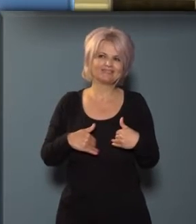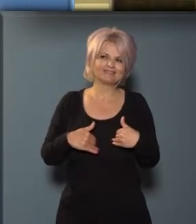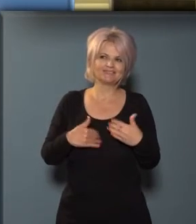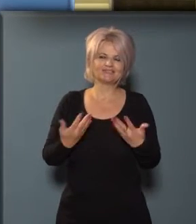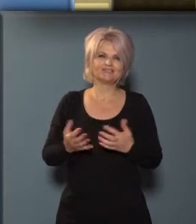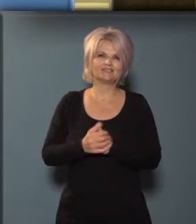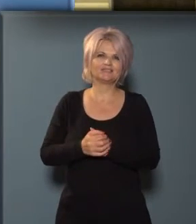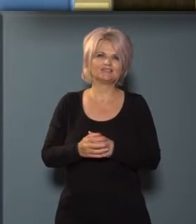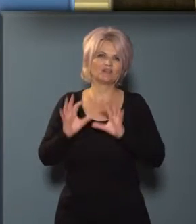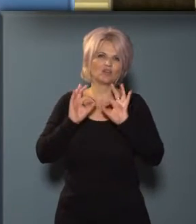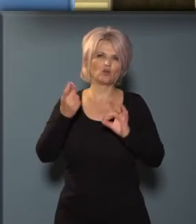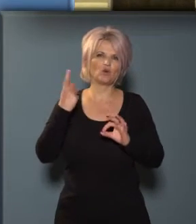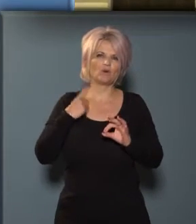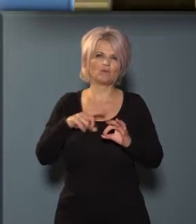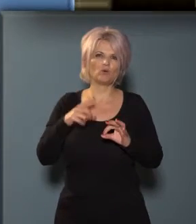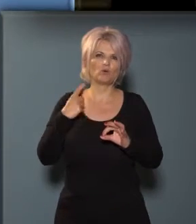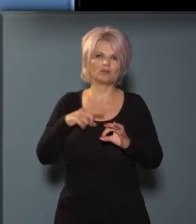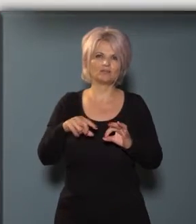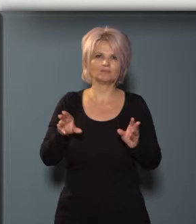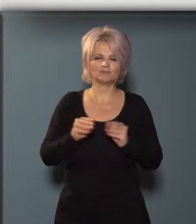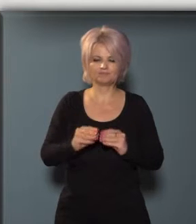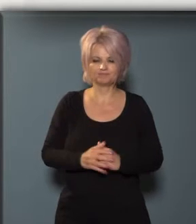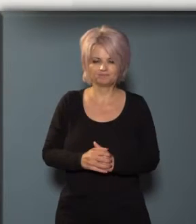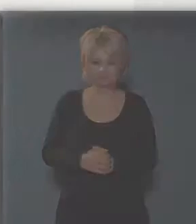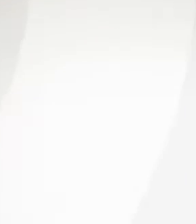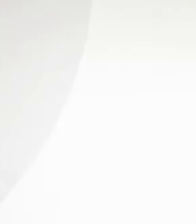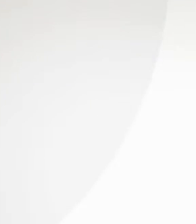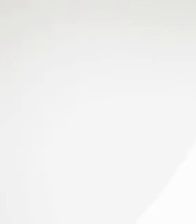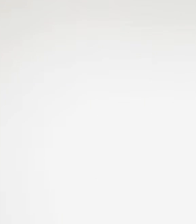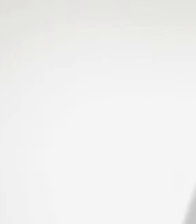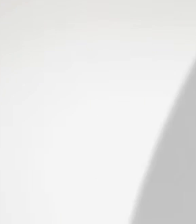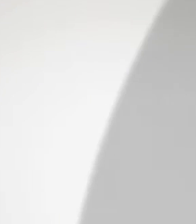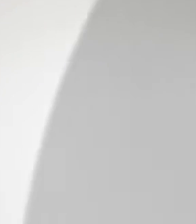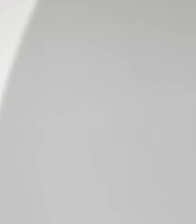nagyon jó volt a csillagoknak az együttállása.